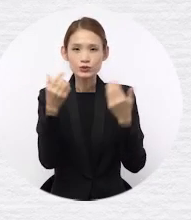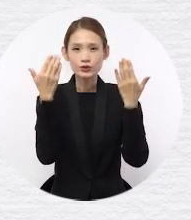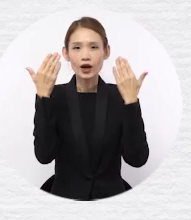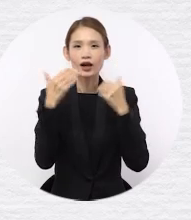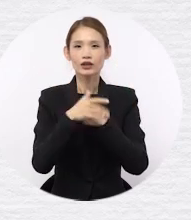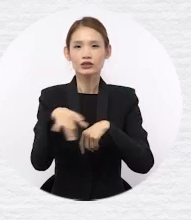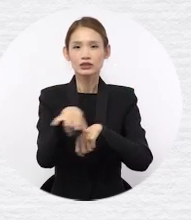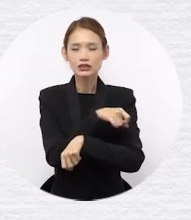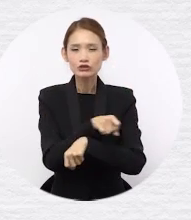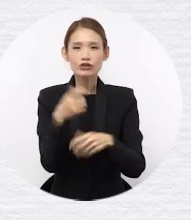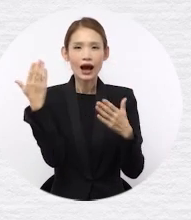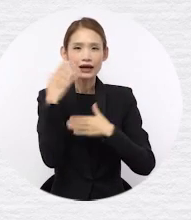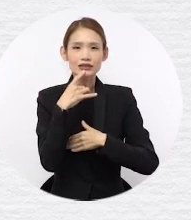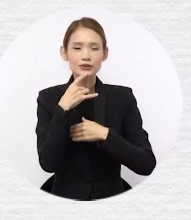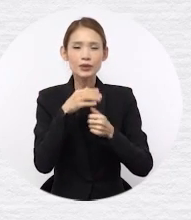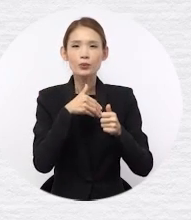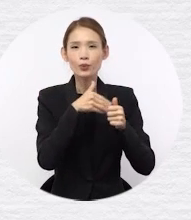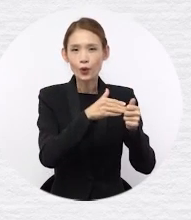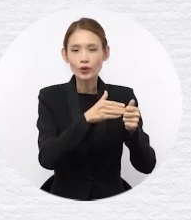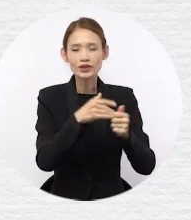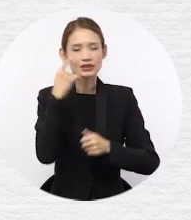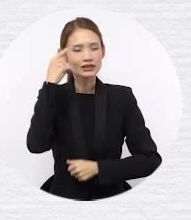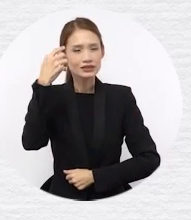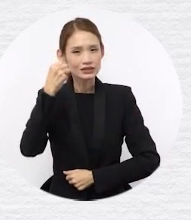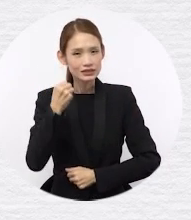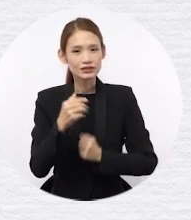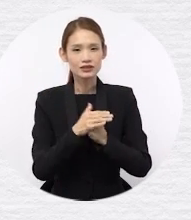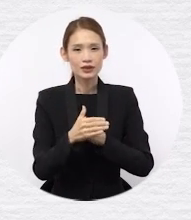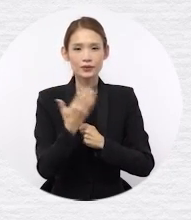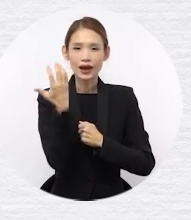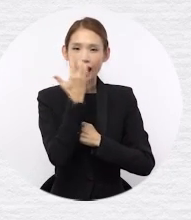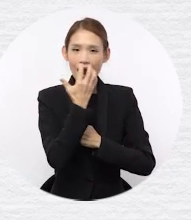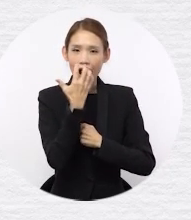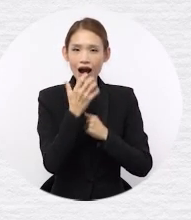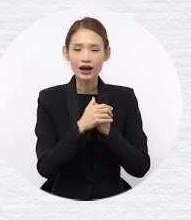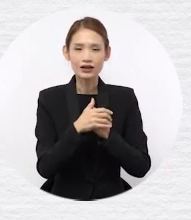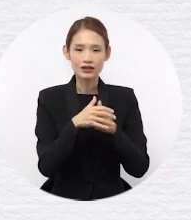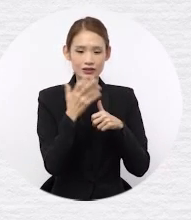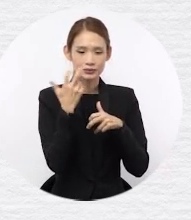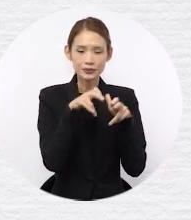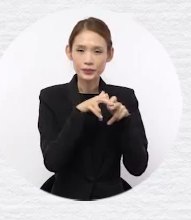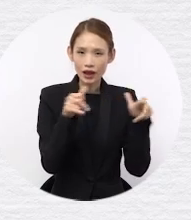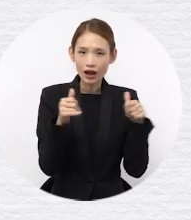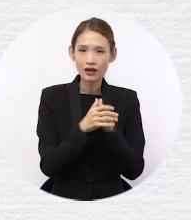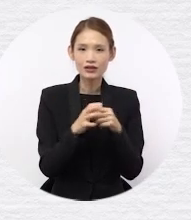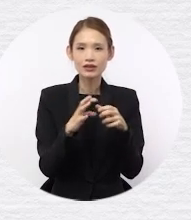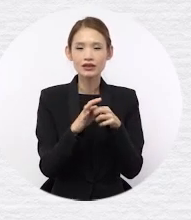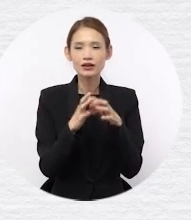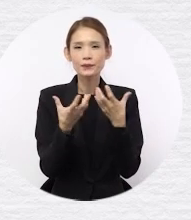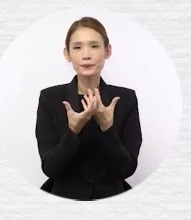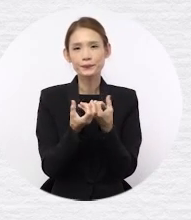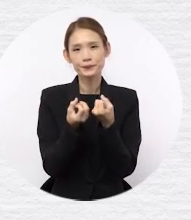학교, 그러니까 특수한 학생들이 가는 학교로 인식이 되어가지고 비장애 학생들과 장애 학생을